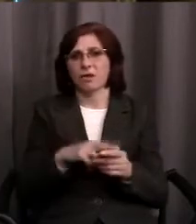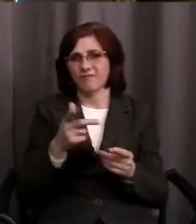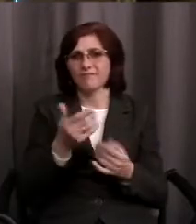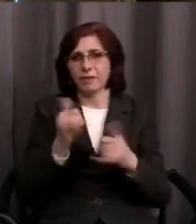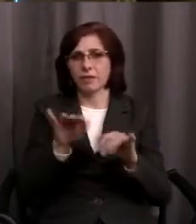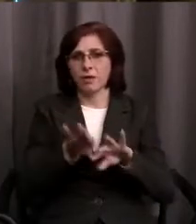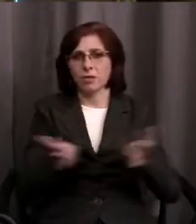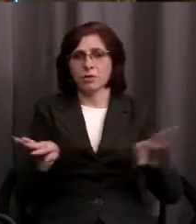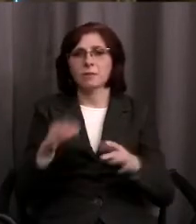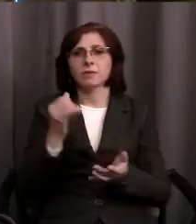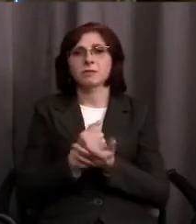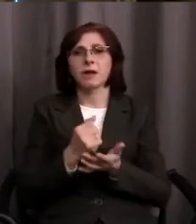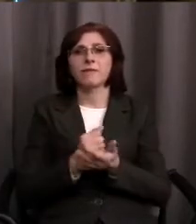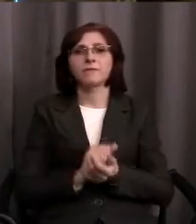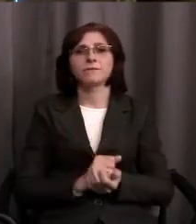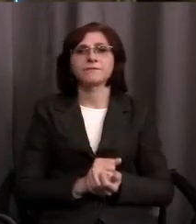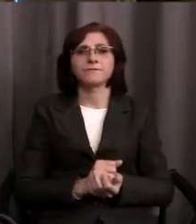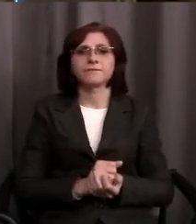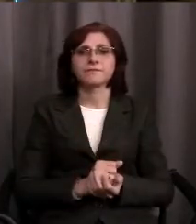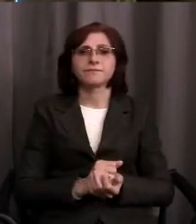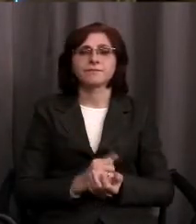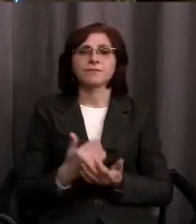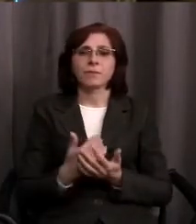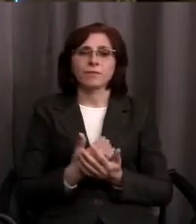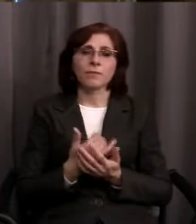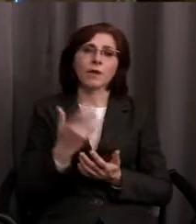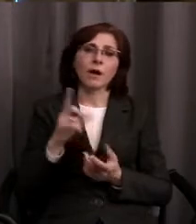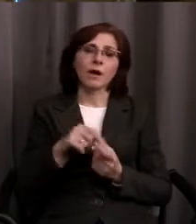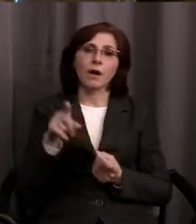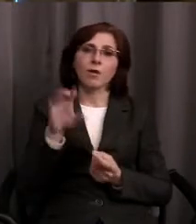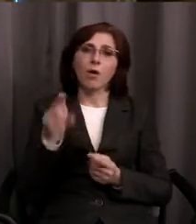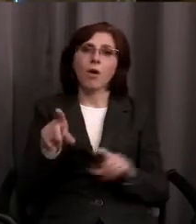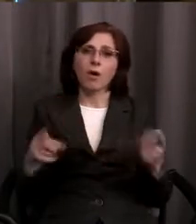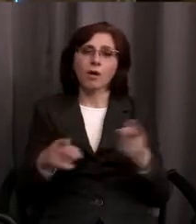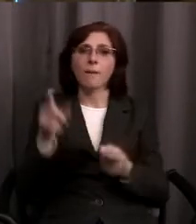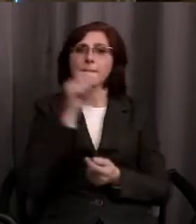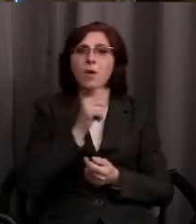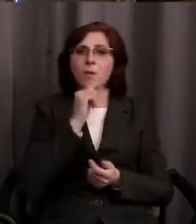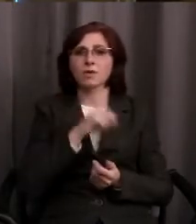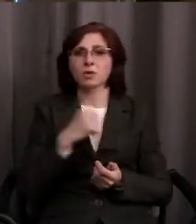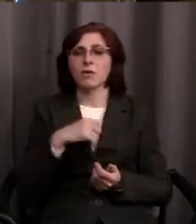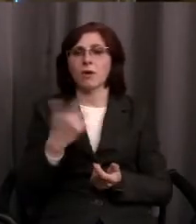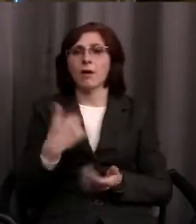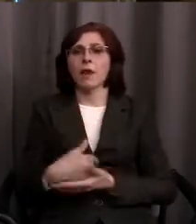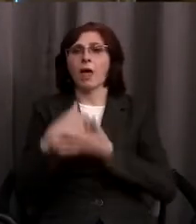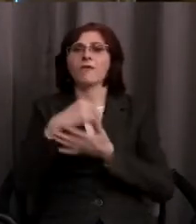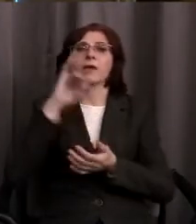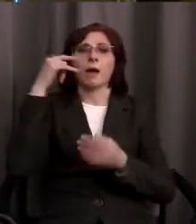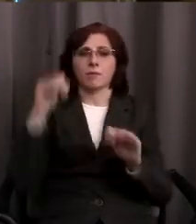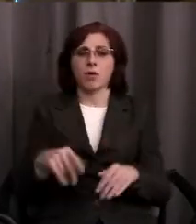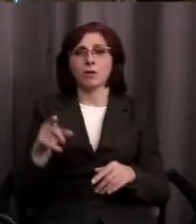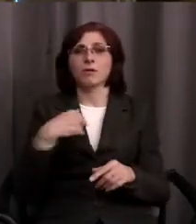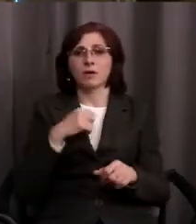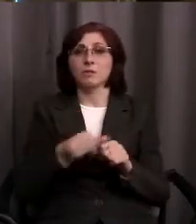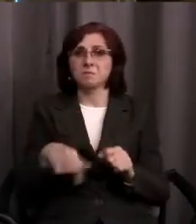zupełnie odrębną konferencję, mianowicie te organizacje próbują się ratować jak mogą. Ja w tej chwili jestem tutaj,